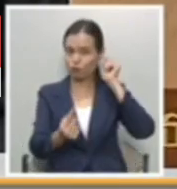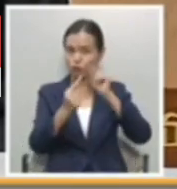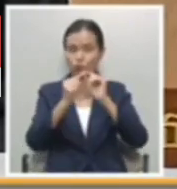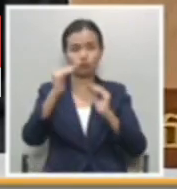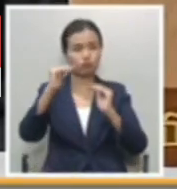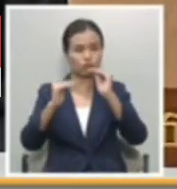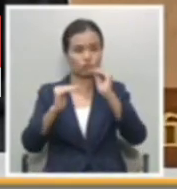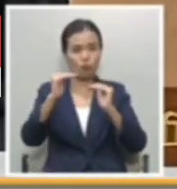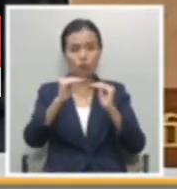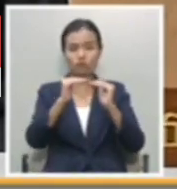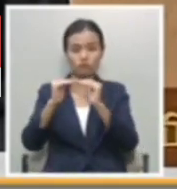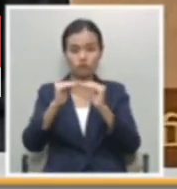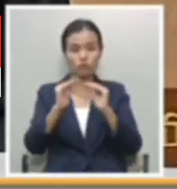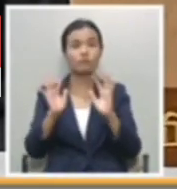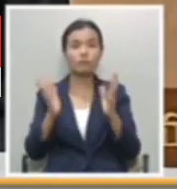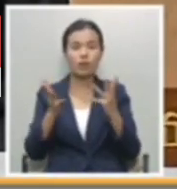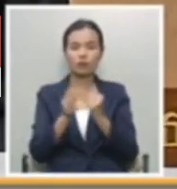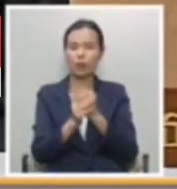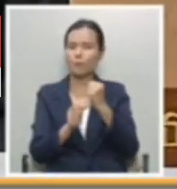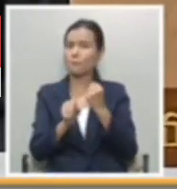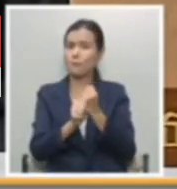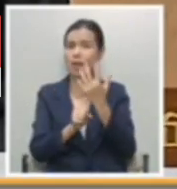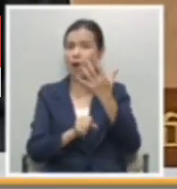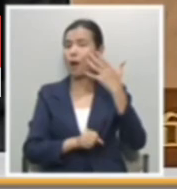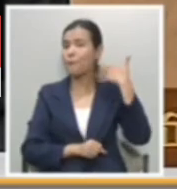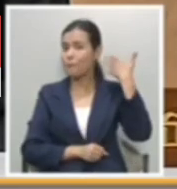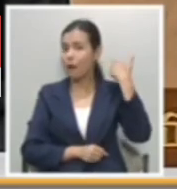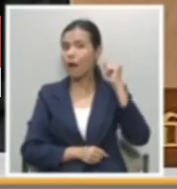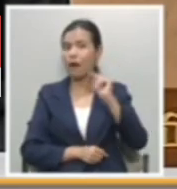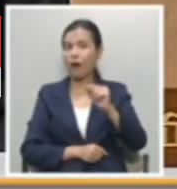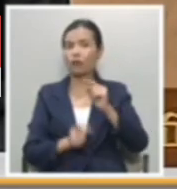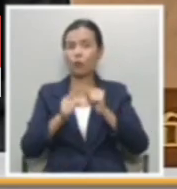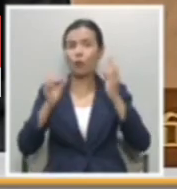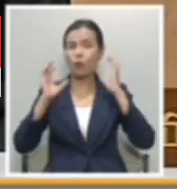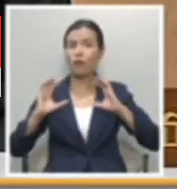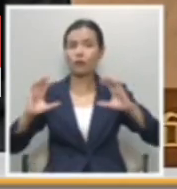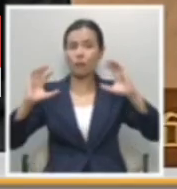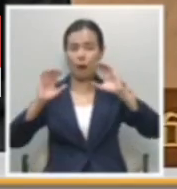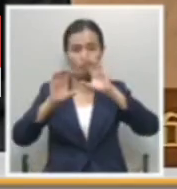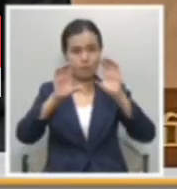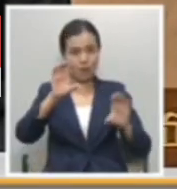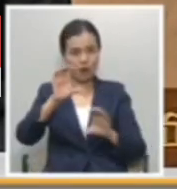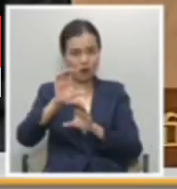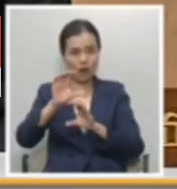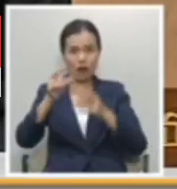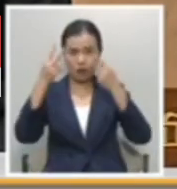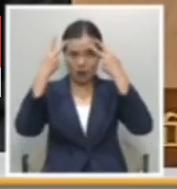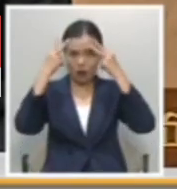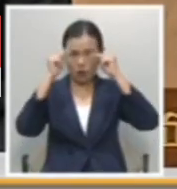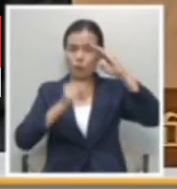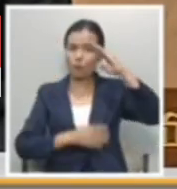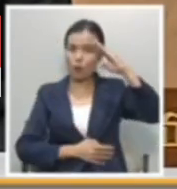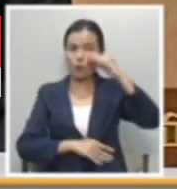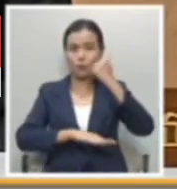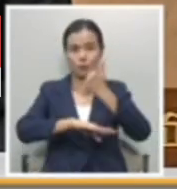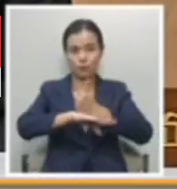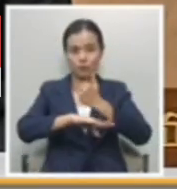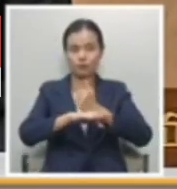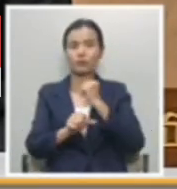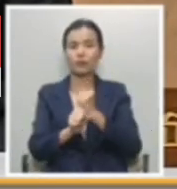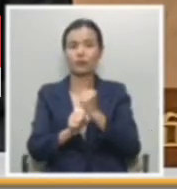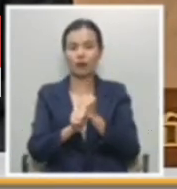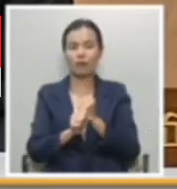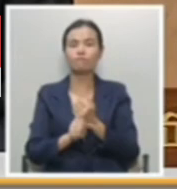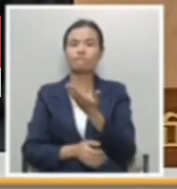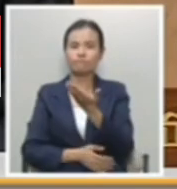ลยในช่วง5ปีที่ผ่านมาที่เป็นรัฐบาลภายใต้การนำของท่านนายกประยุทธ์ด้วยความ